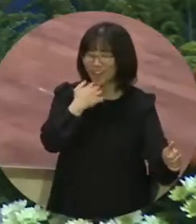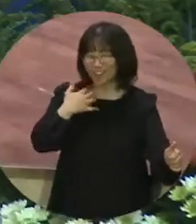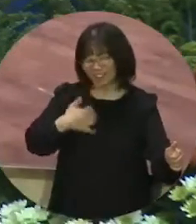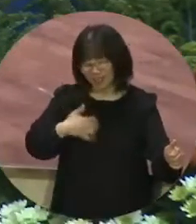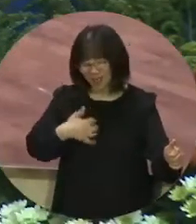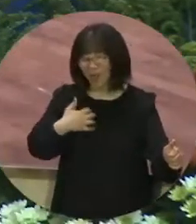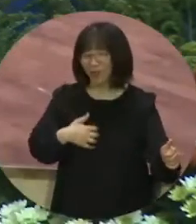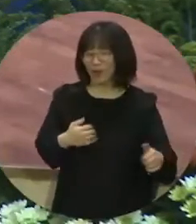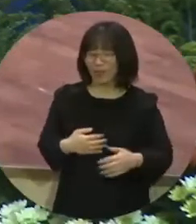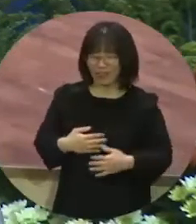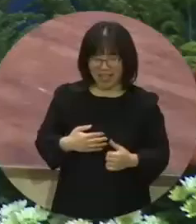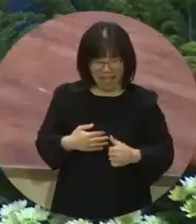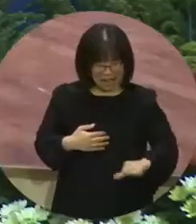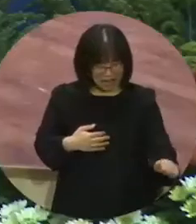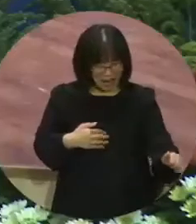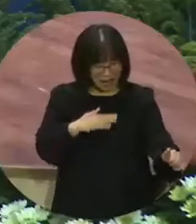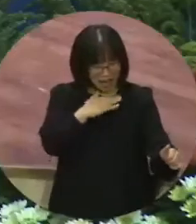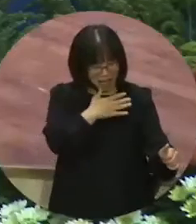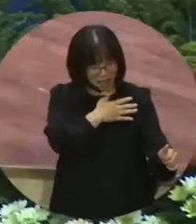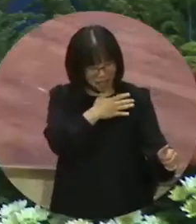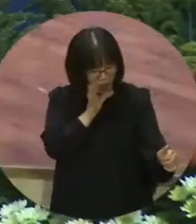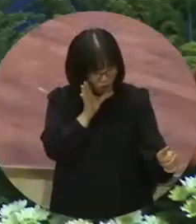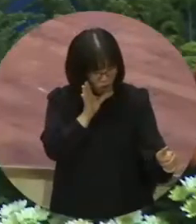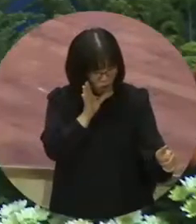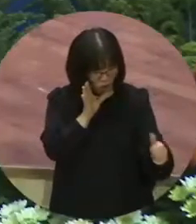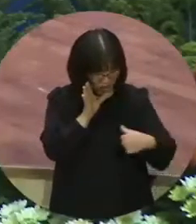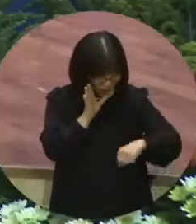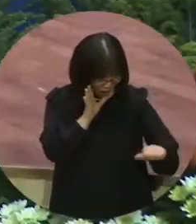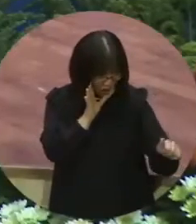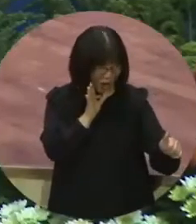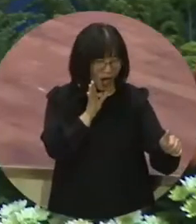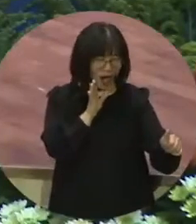웃지 않겠어요? 희한하네.